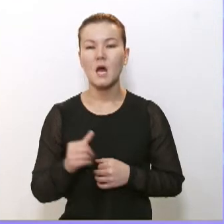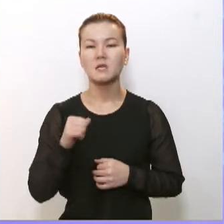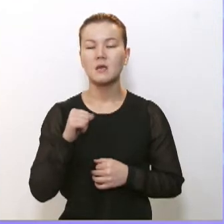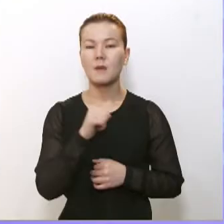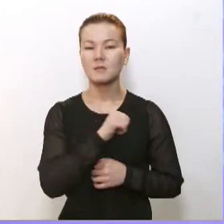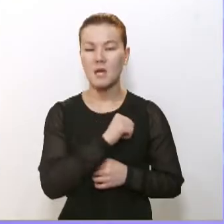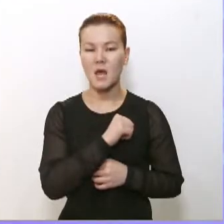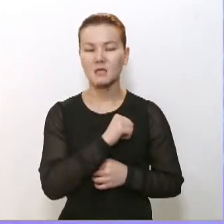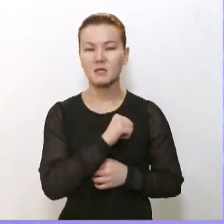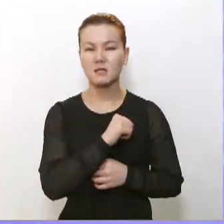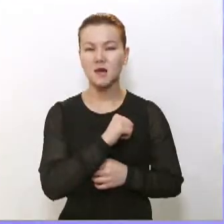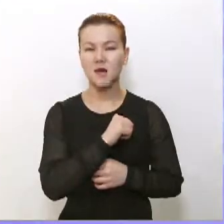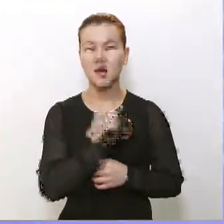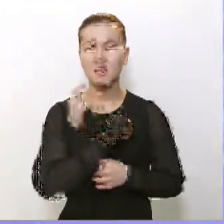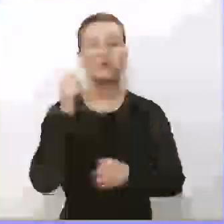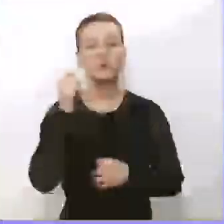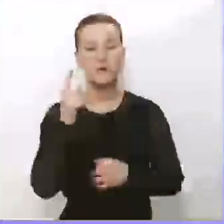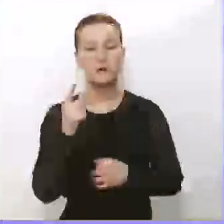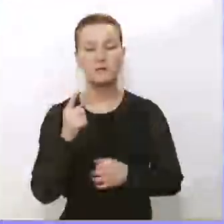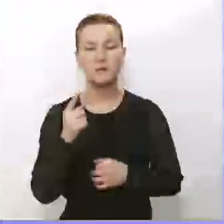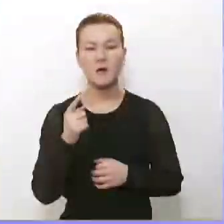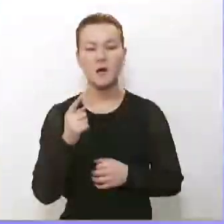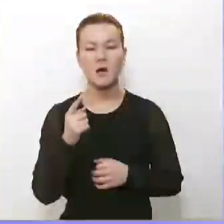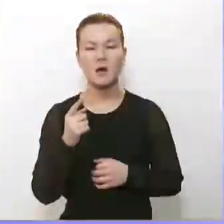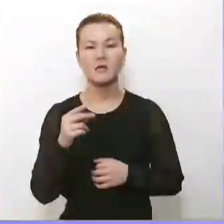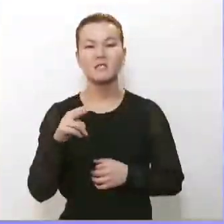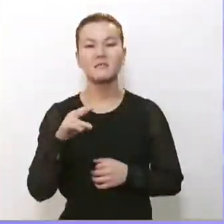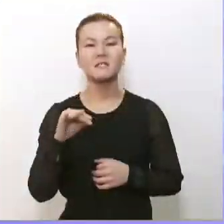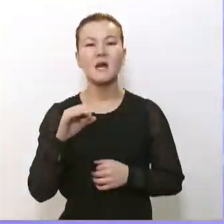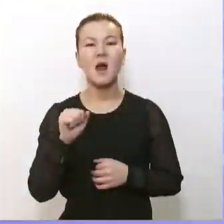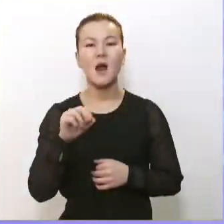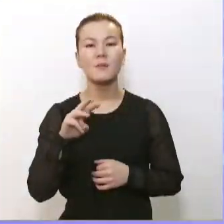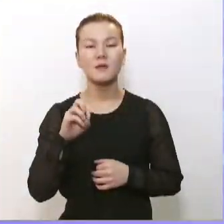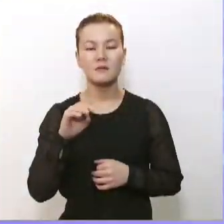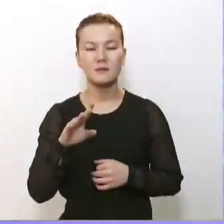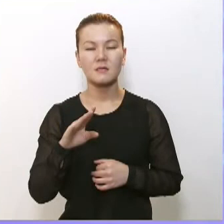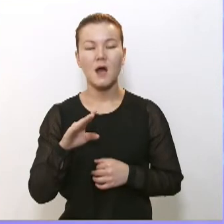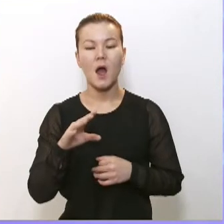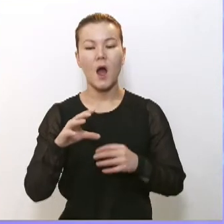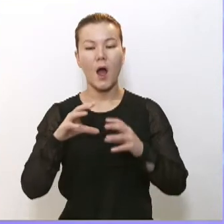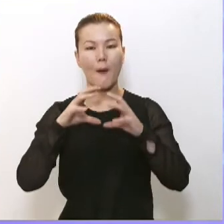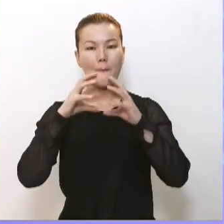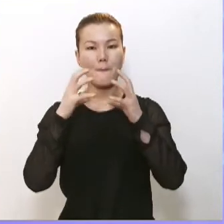самостоятельно узнайте диаметр планеты земля